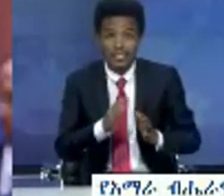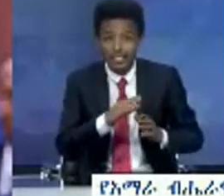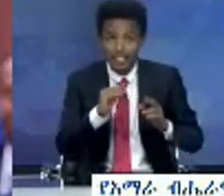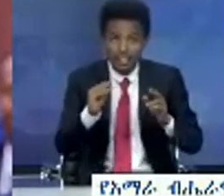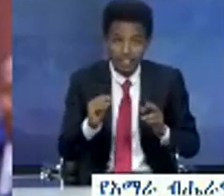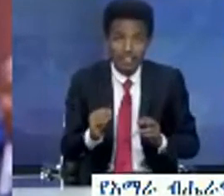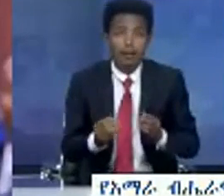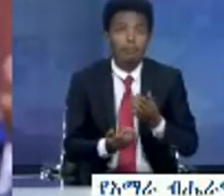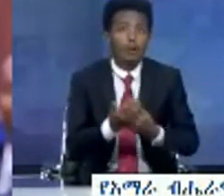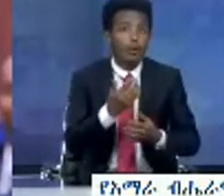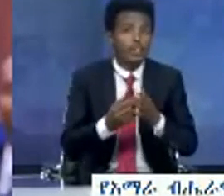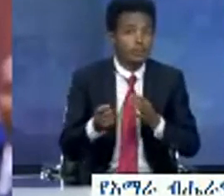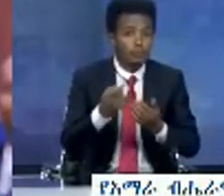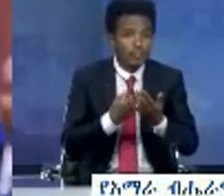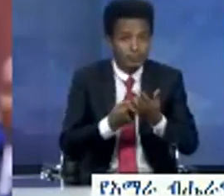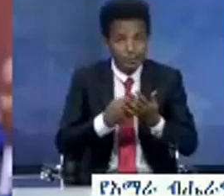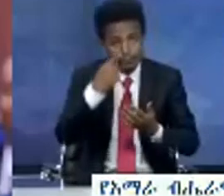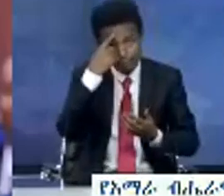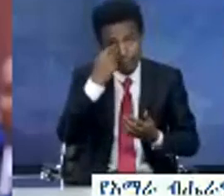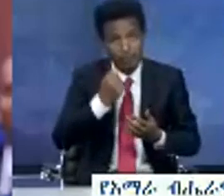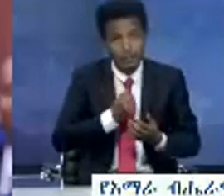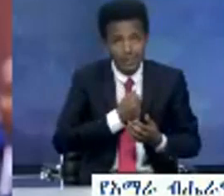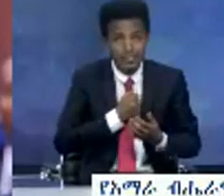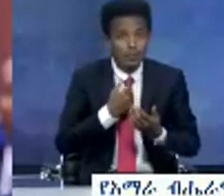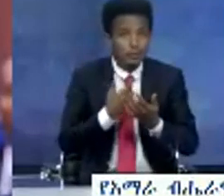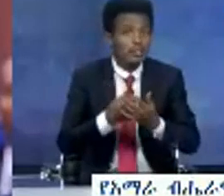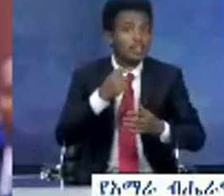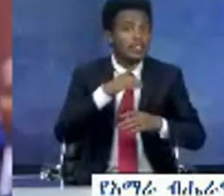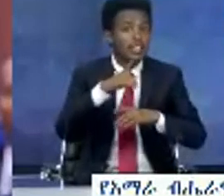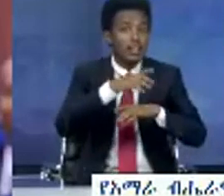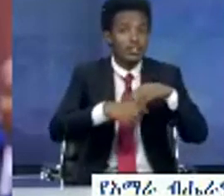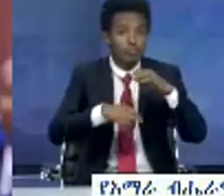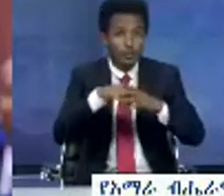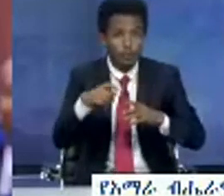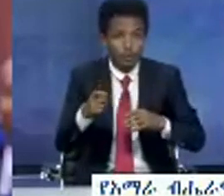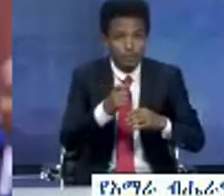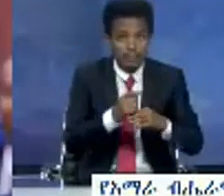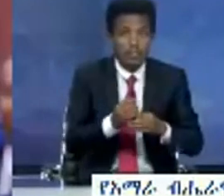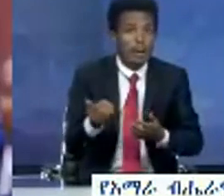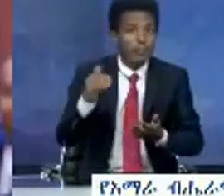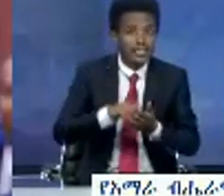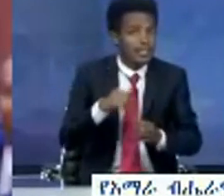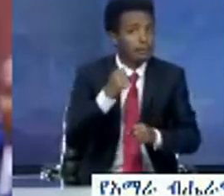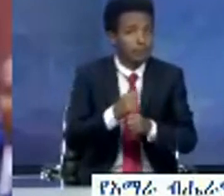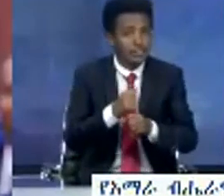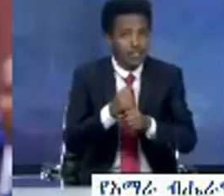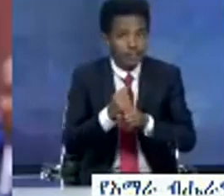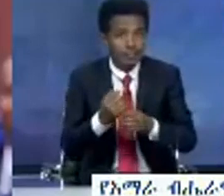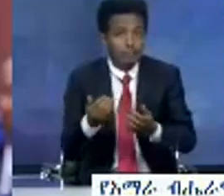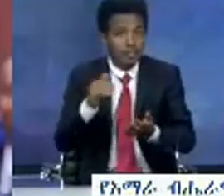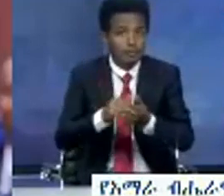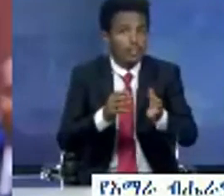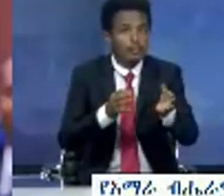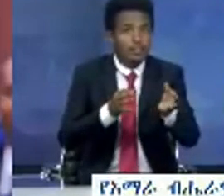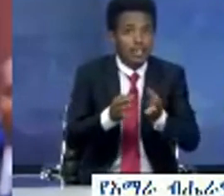በማመን ክልላችን ለዚህ ምቹ ይሆን ዘንድ አበክረን የምንሰራ መሆኑን በድጋሚ ልናረጋግጥላችሁ እንወዳለን። መጪው